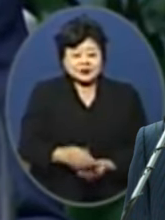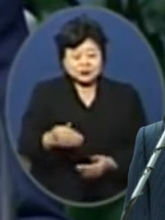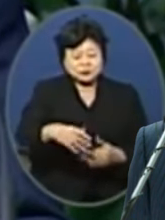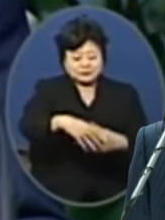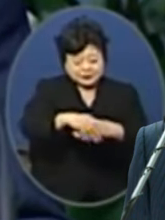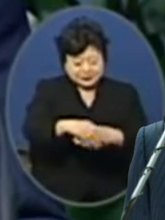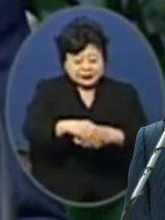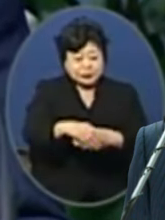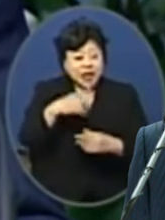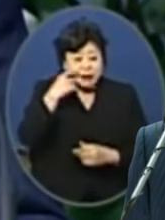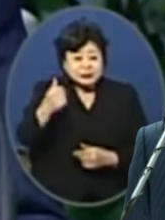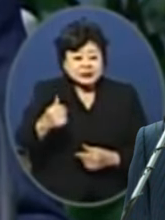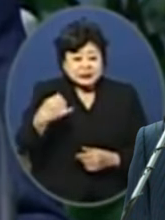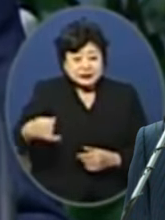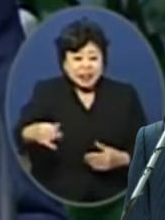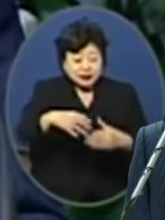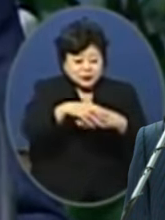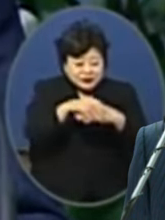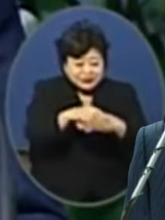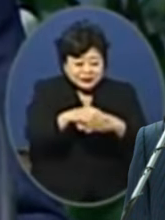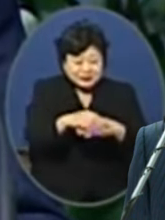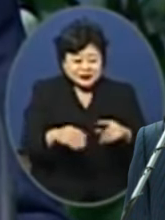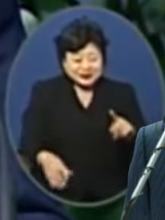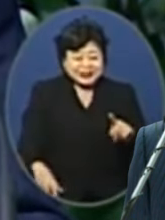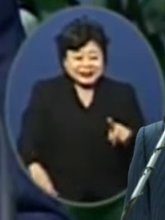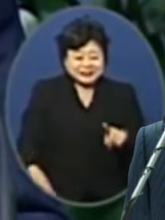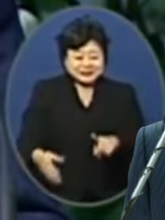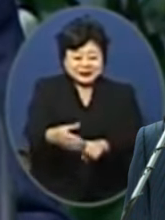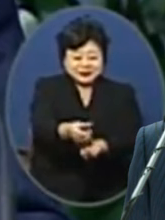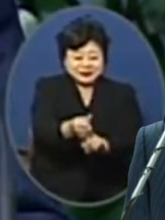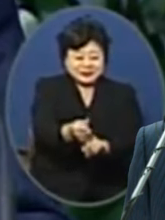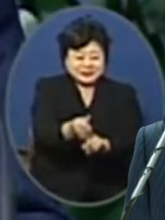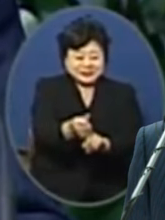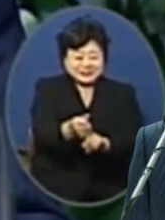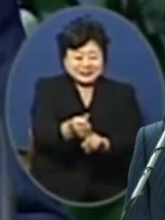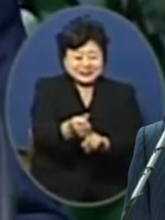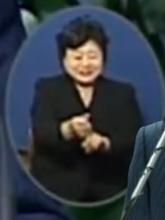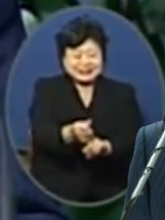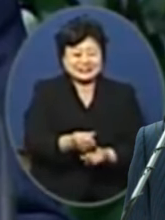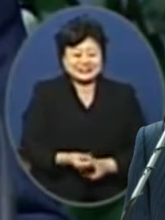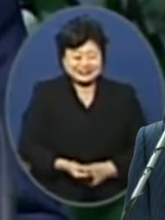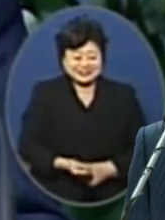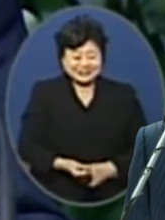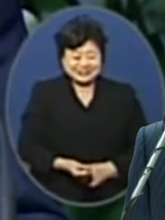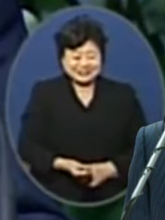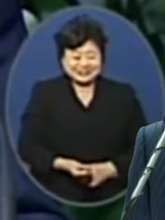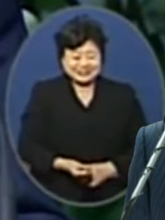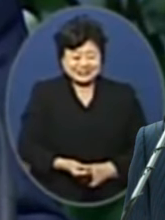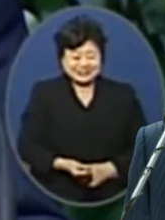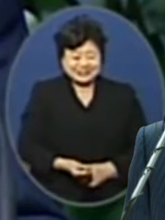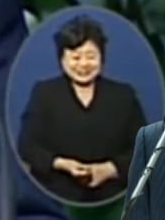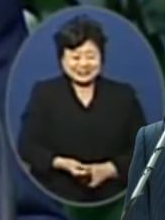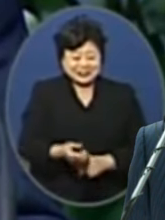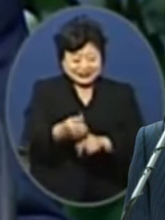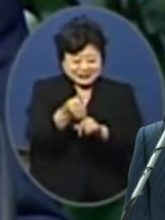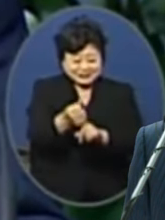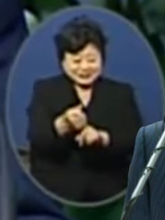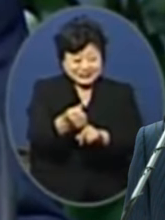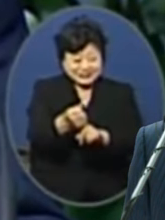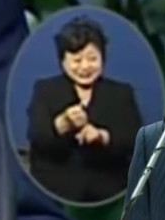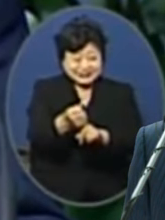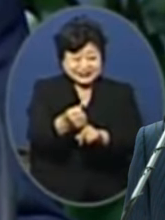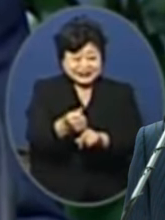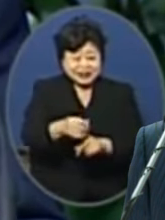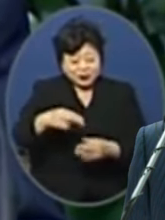손내놔 그러면 손락 하나 딱 내놔요 요것만 잡으면 돼 그 손락 하나 잡아